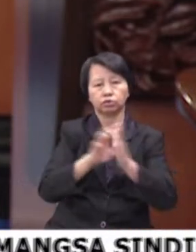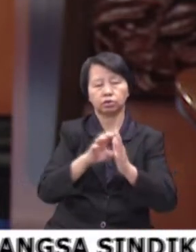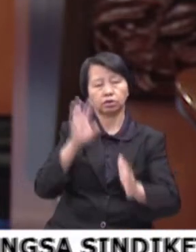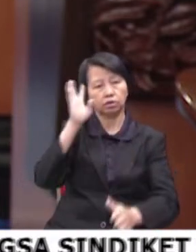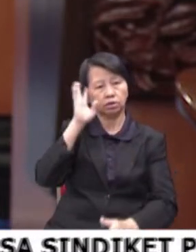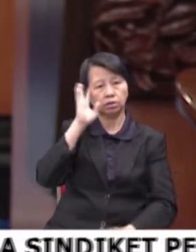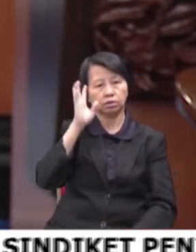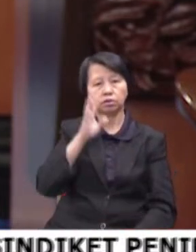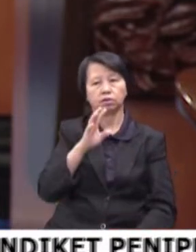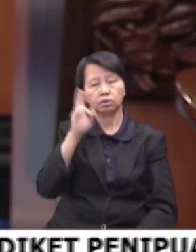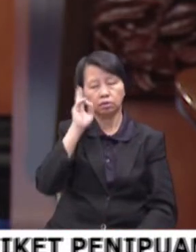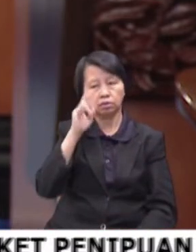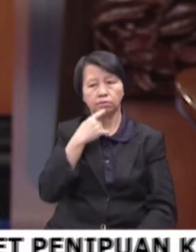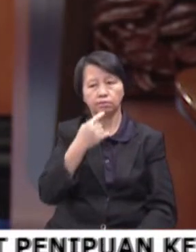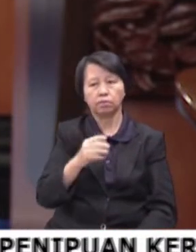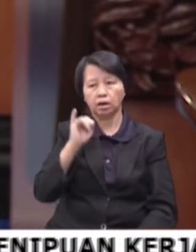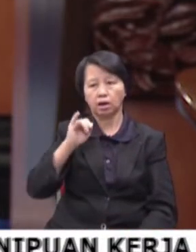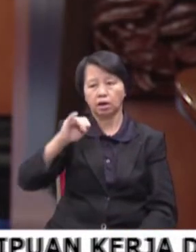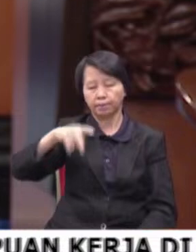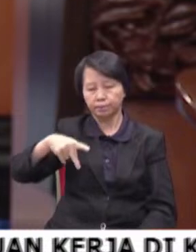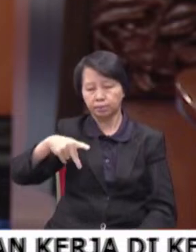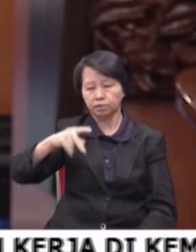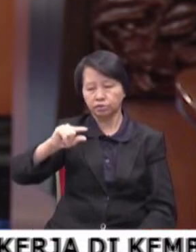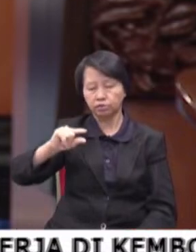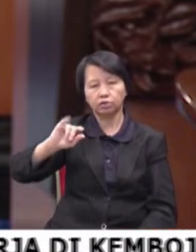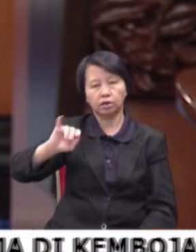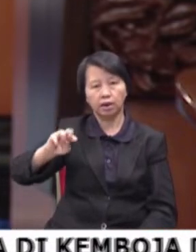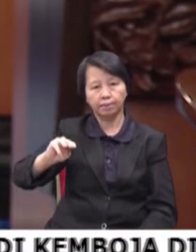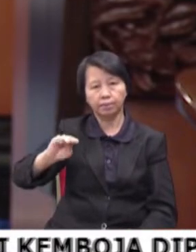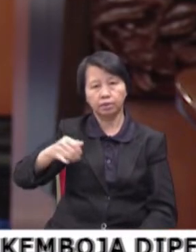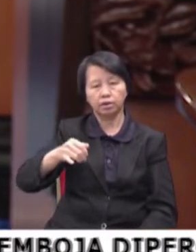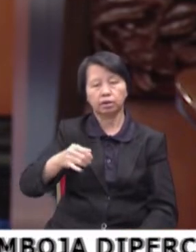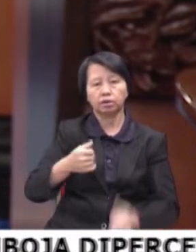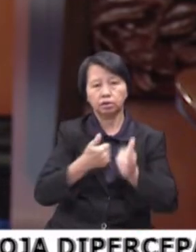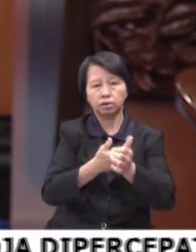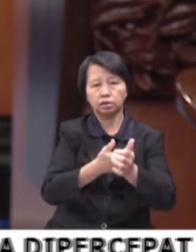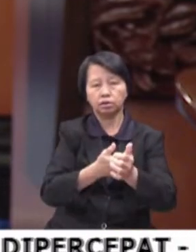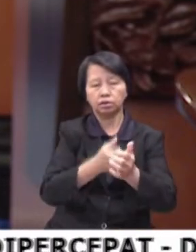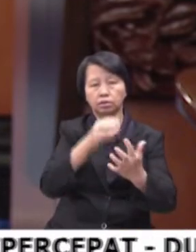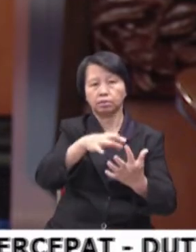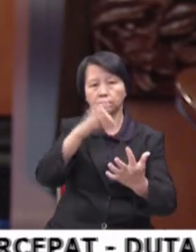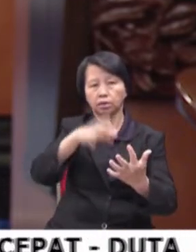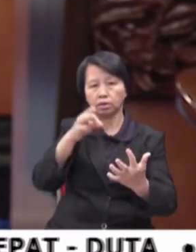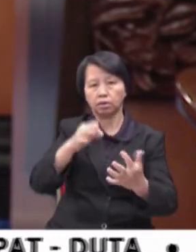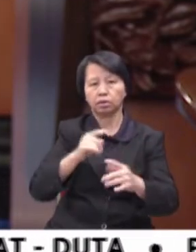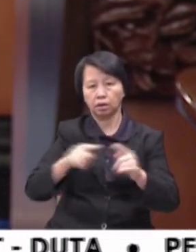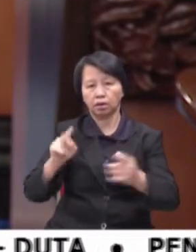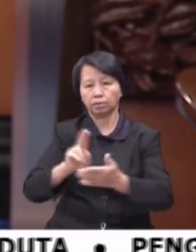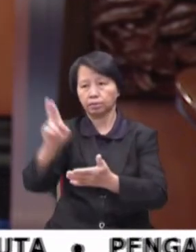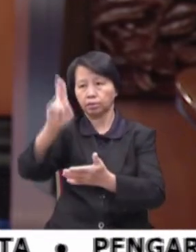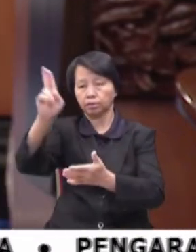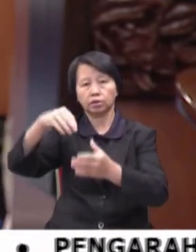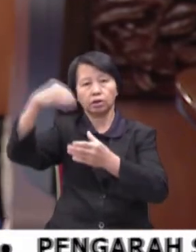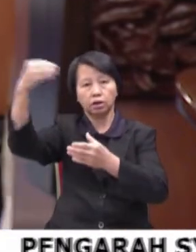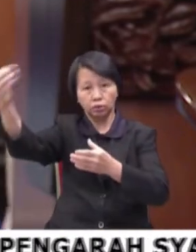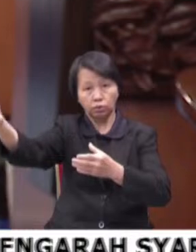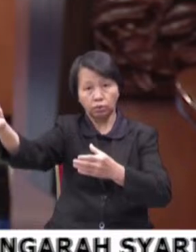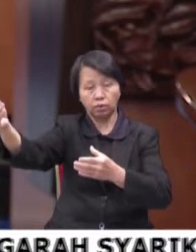katakan tadi dari lpgm kita mengikut keperluan option tapi di University Awam